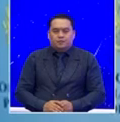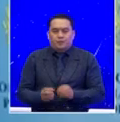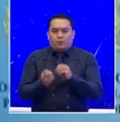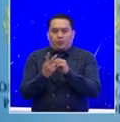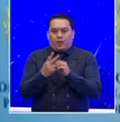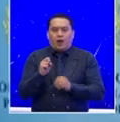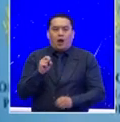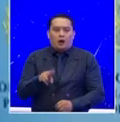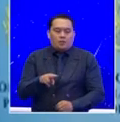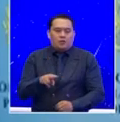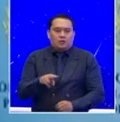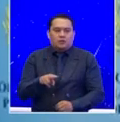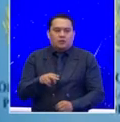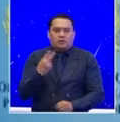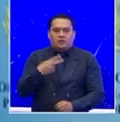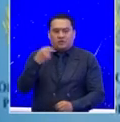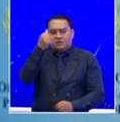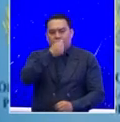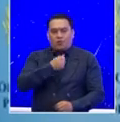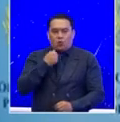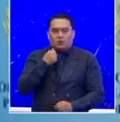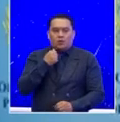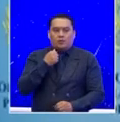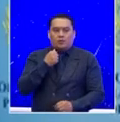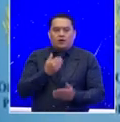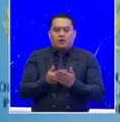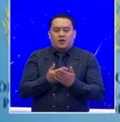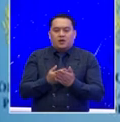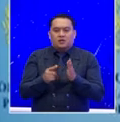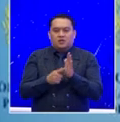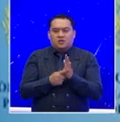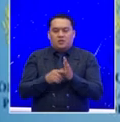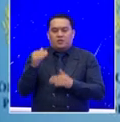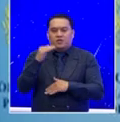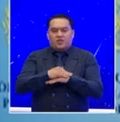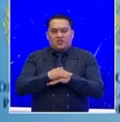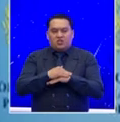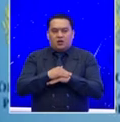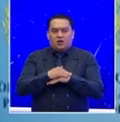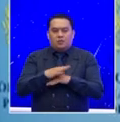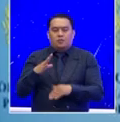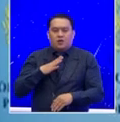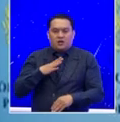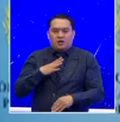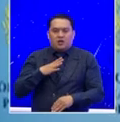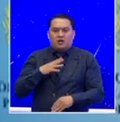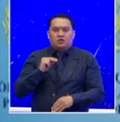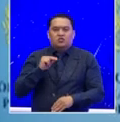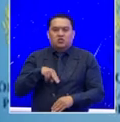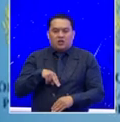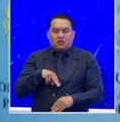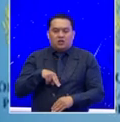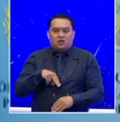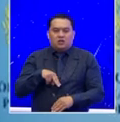13 апреля 2020 года, примерно 7 часов вечера, было по WhatsApp